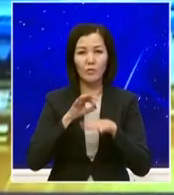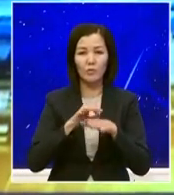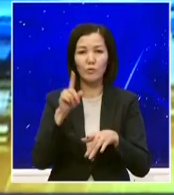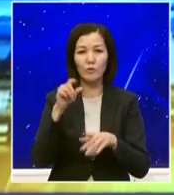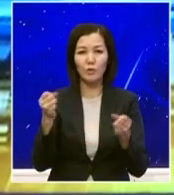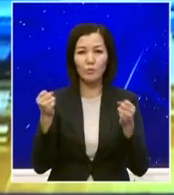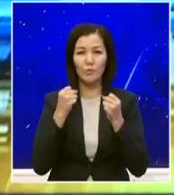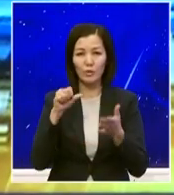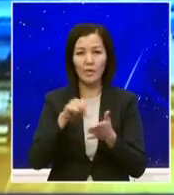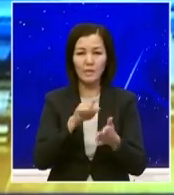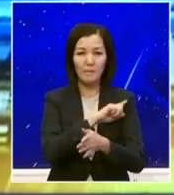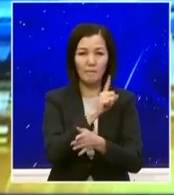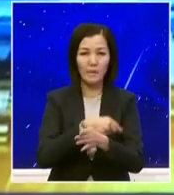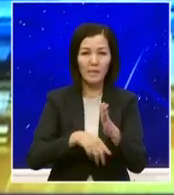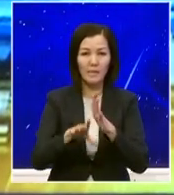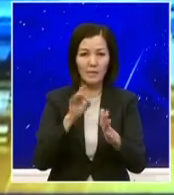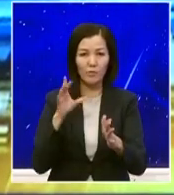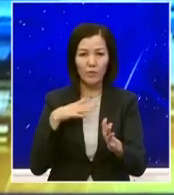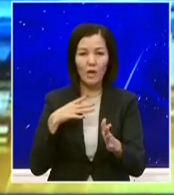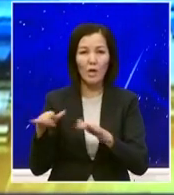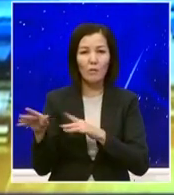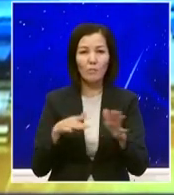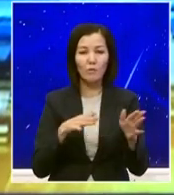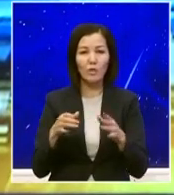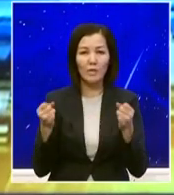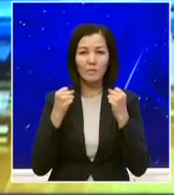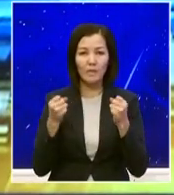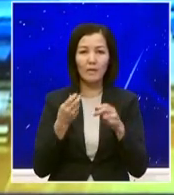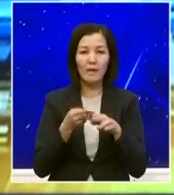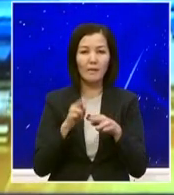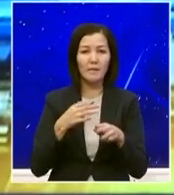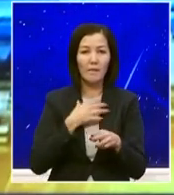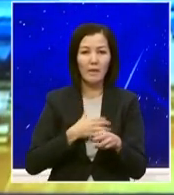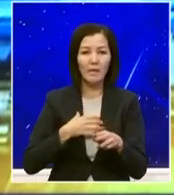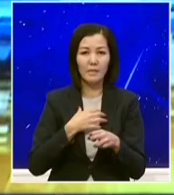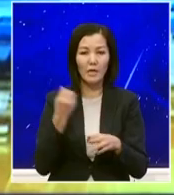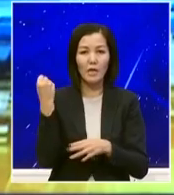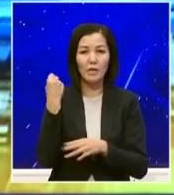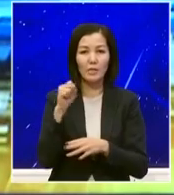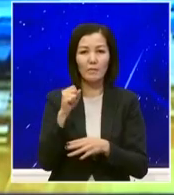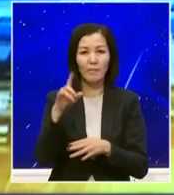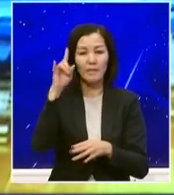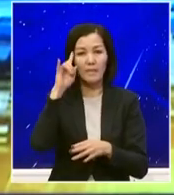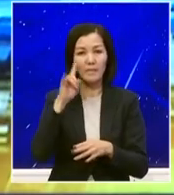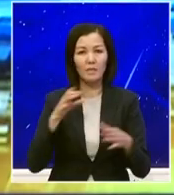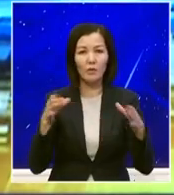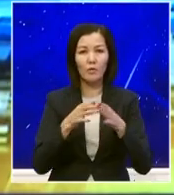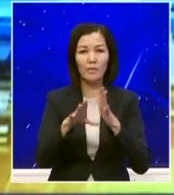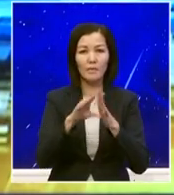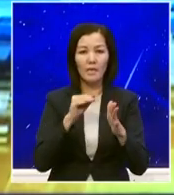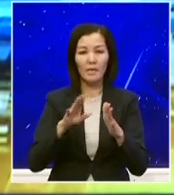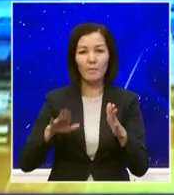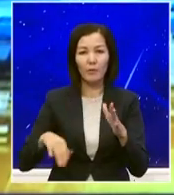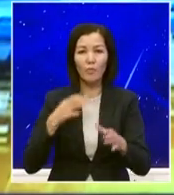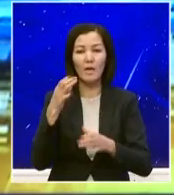спортшы қатысып, өзара мықтыларды сарапқа салуда. Бұл шара атлеттер үшін аса маңызды. Өйткені жеңімпаз атанғандар ел құрамасына алынады.